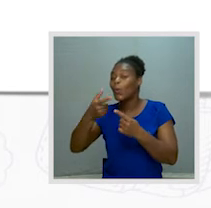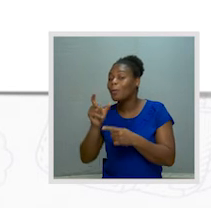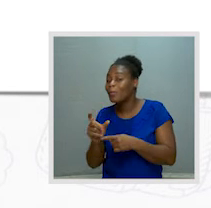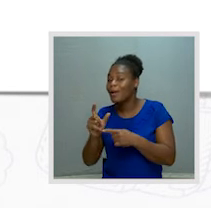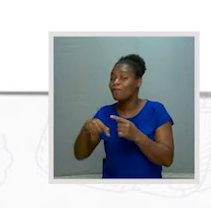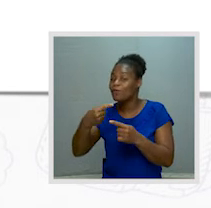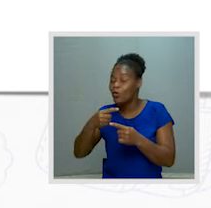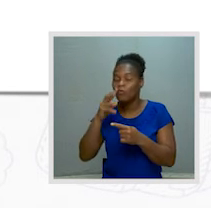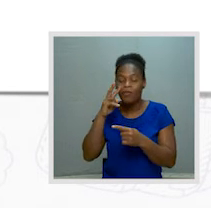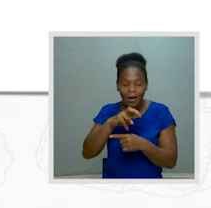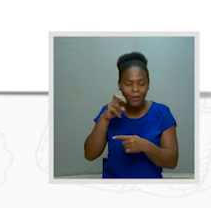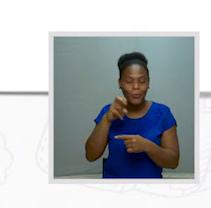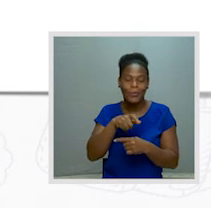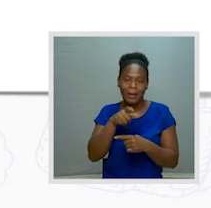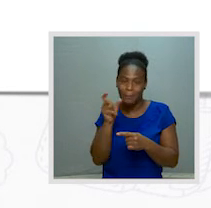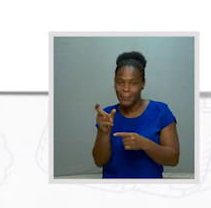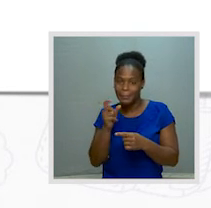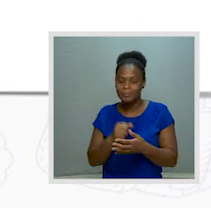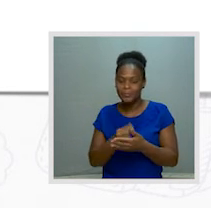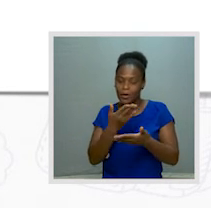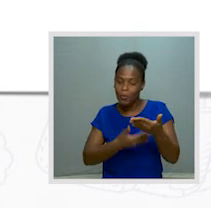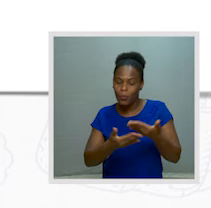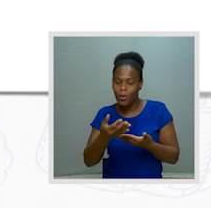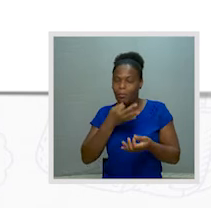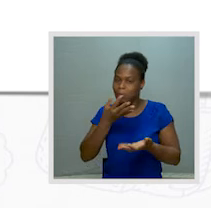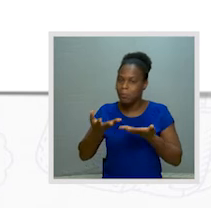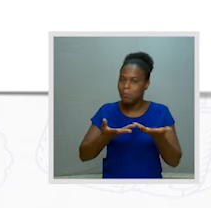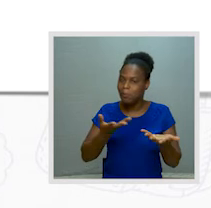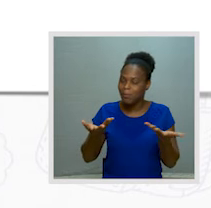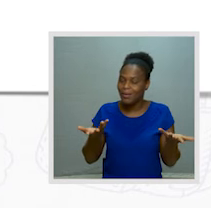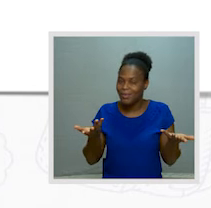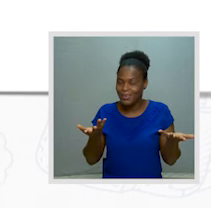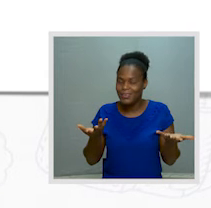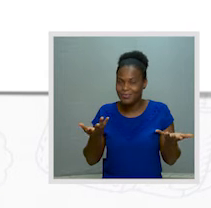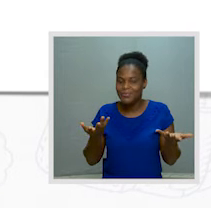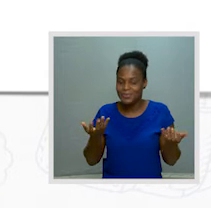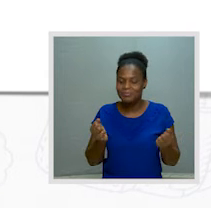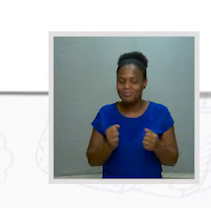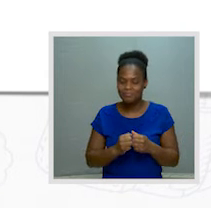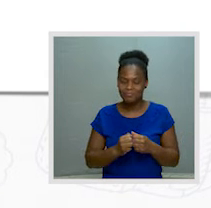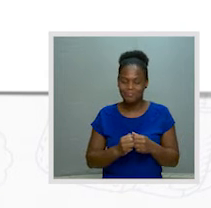prononcé un autre mot, que vous allez trouver ce mot. D'échange et de discussion. Donc c'est un.